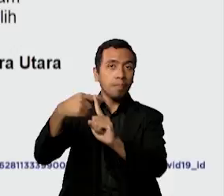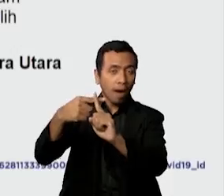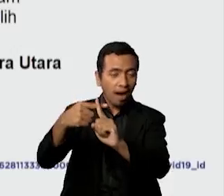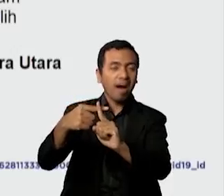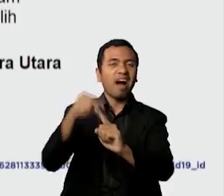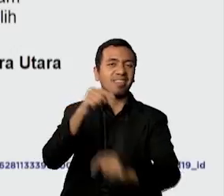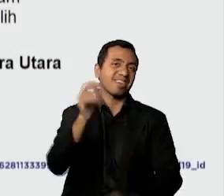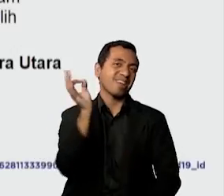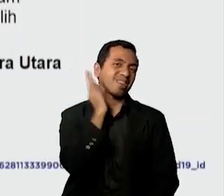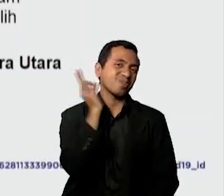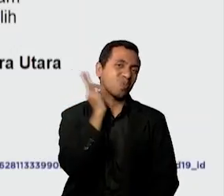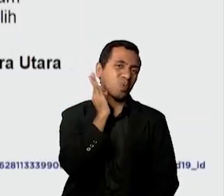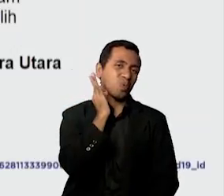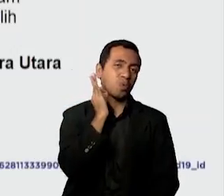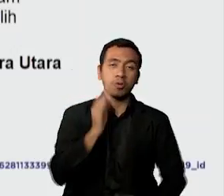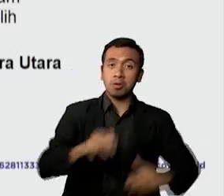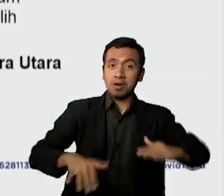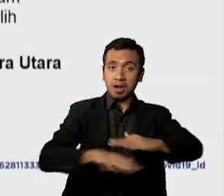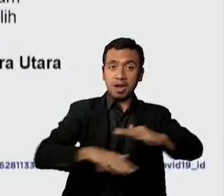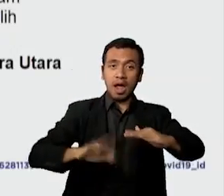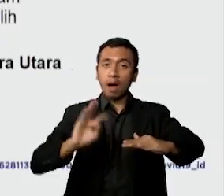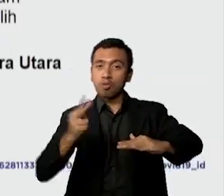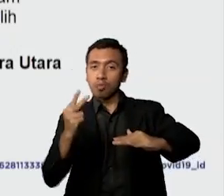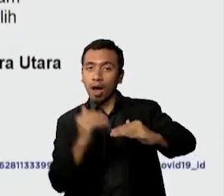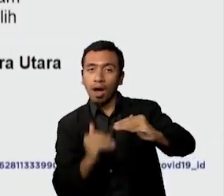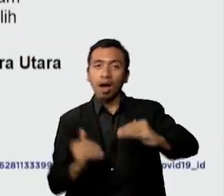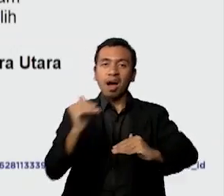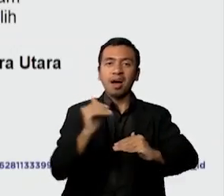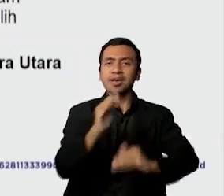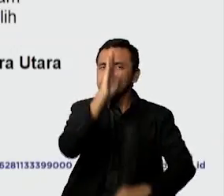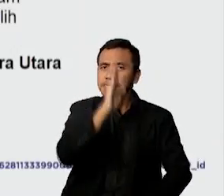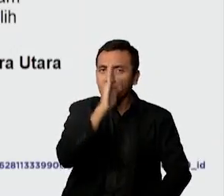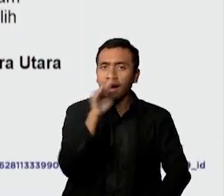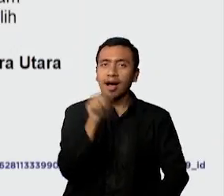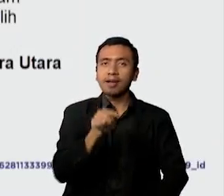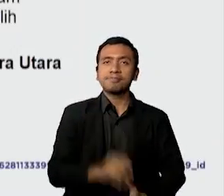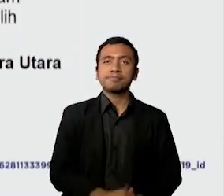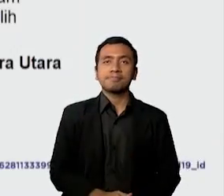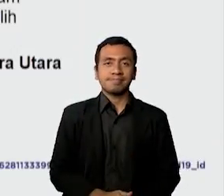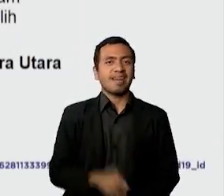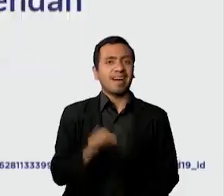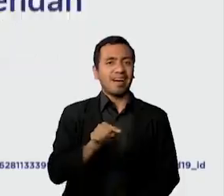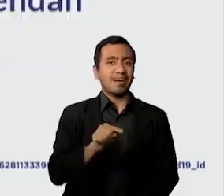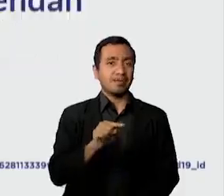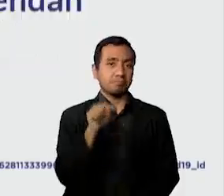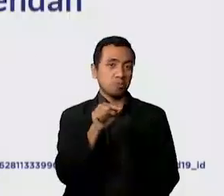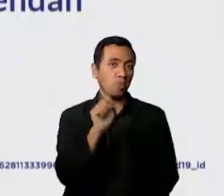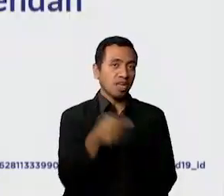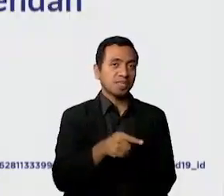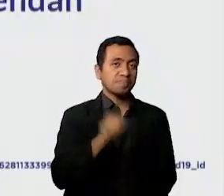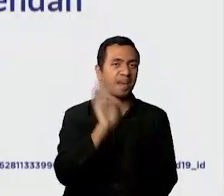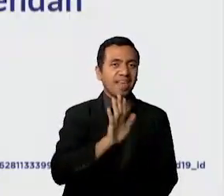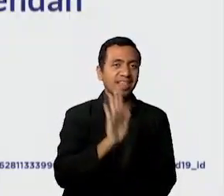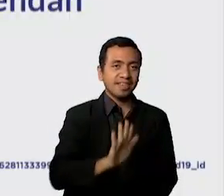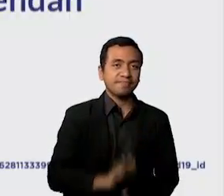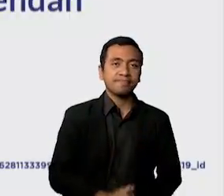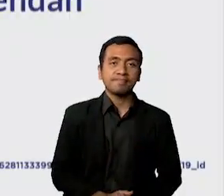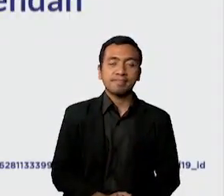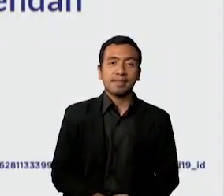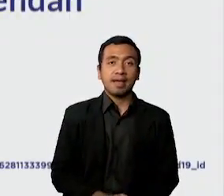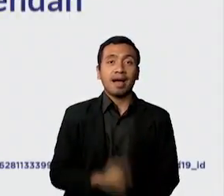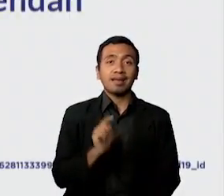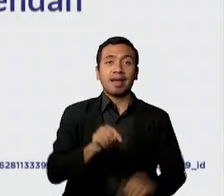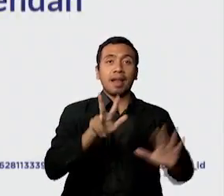bergerak resikonya dari resiko yang rendah menuju resiko yang lebih tinggi. Sekali lagi kita perlu lebih berhati-hati. Kemudian terdapat